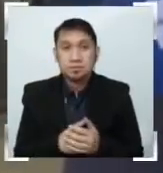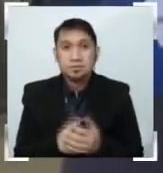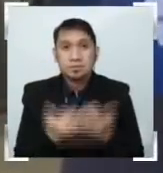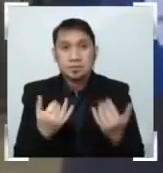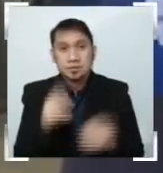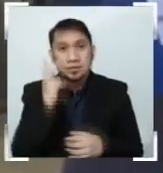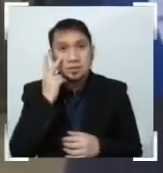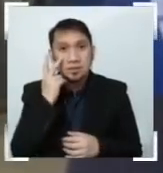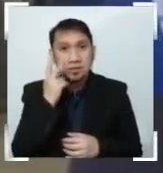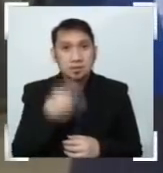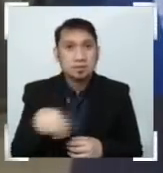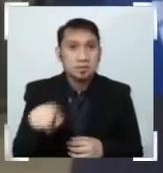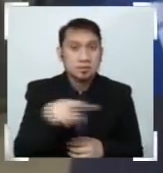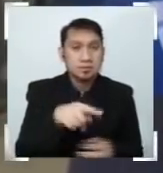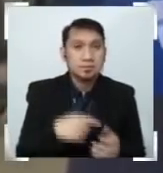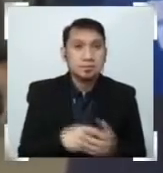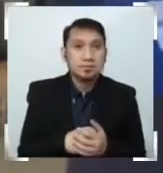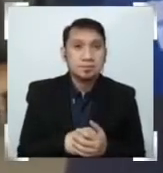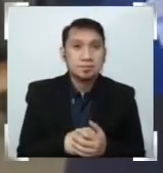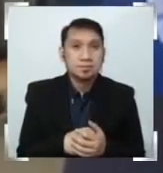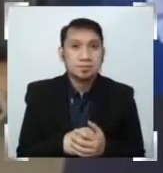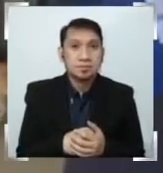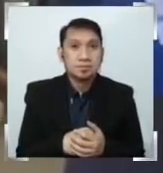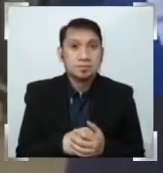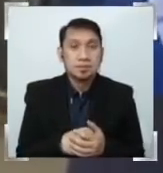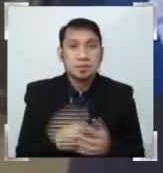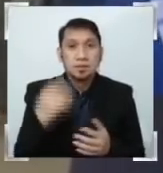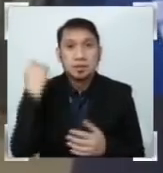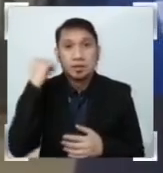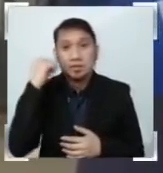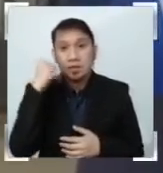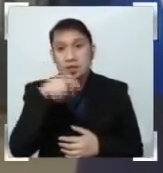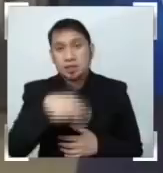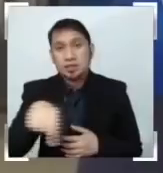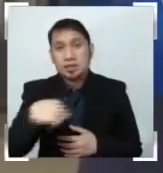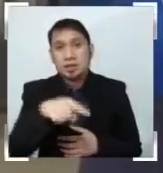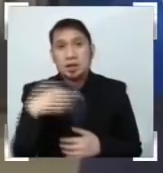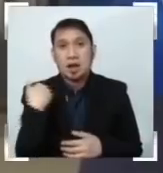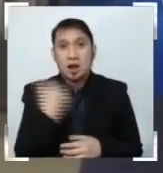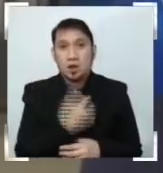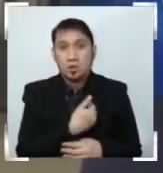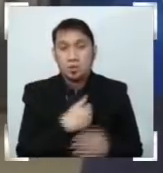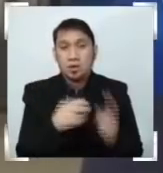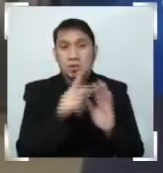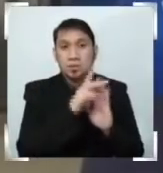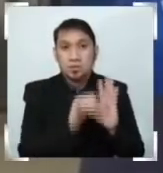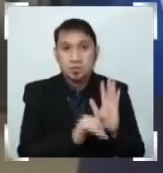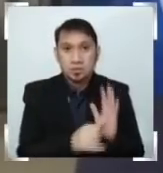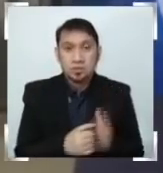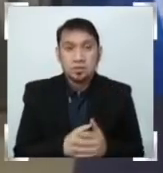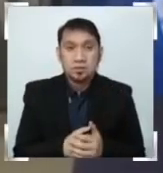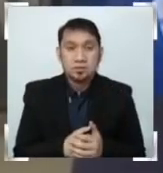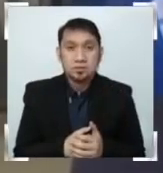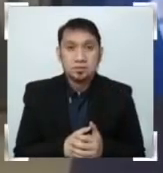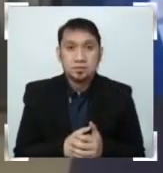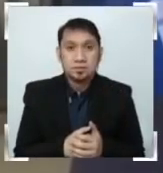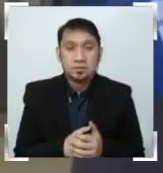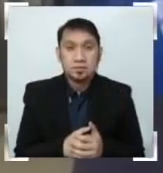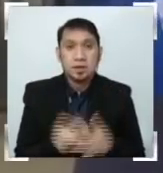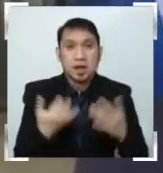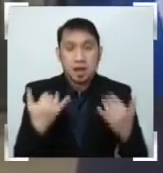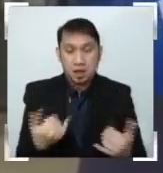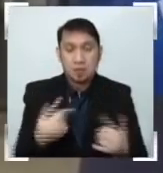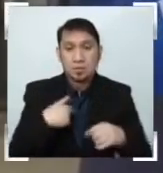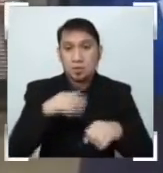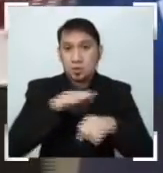tumao, no? Murag naka-violate na sila sa ato ang health protocol. So I will call Colonel Banson